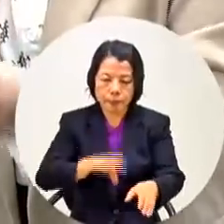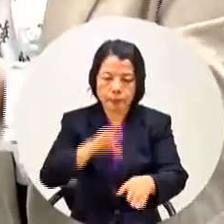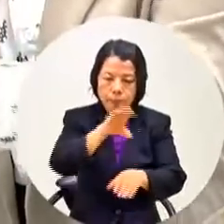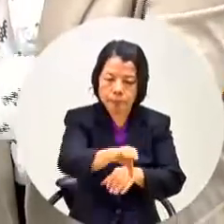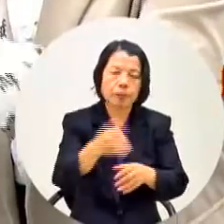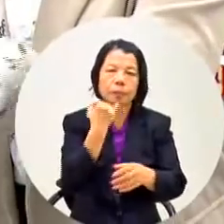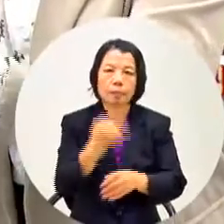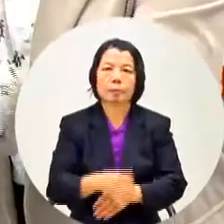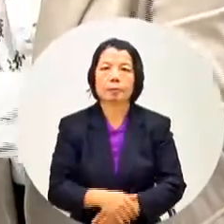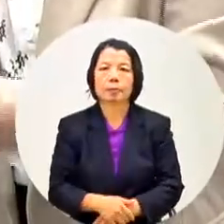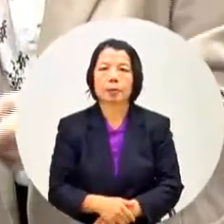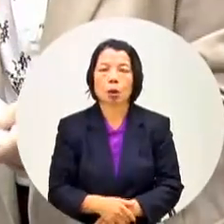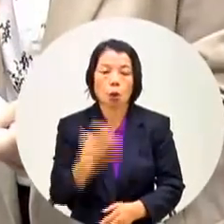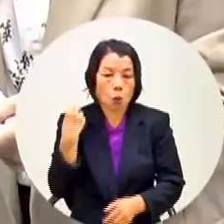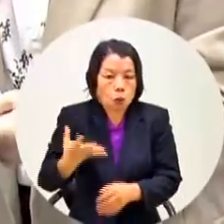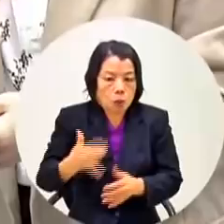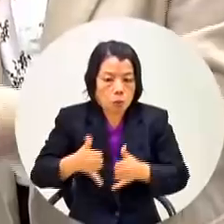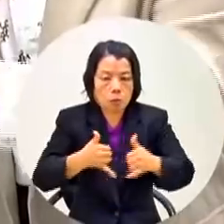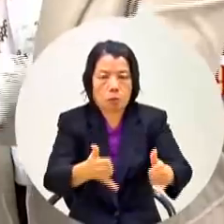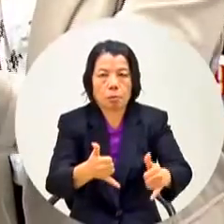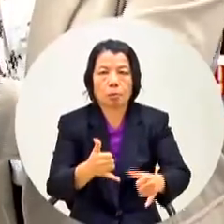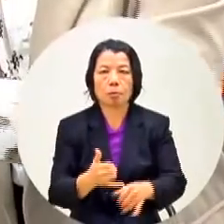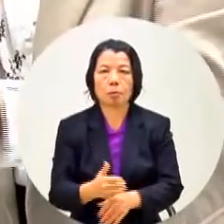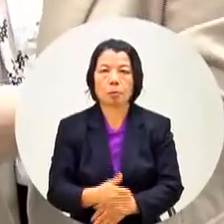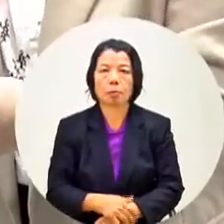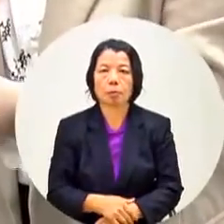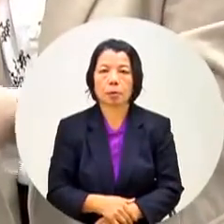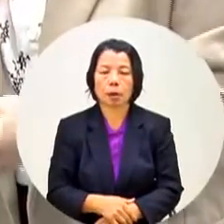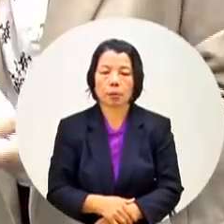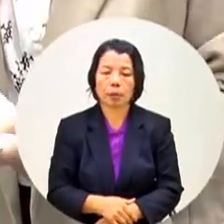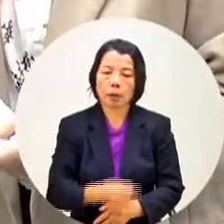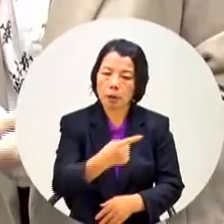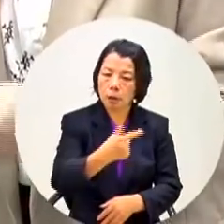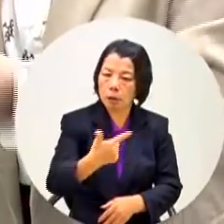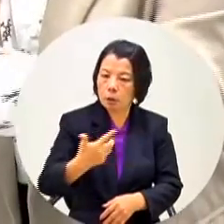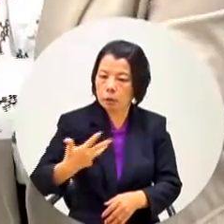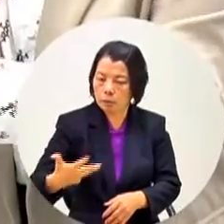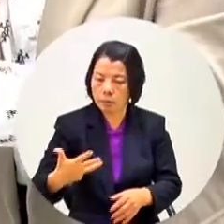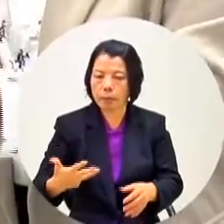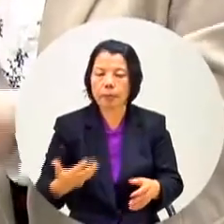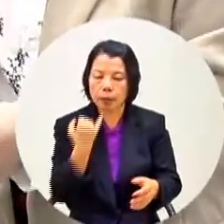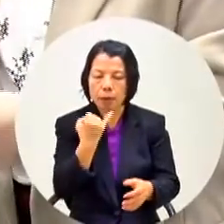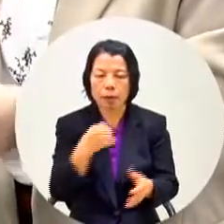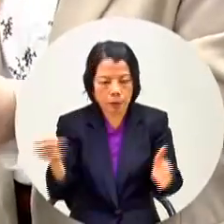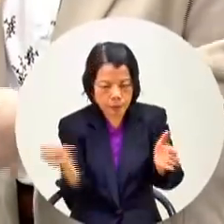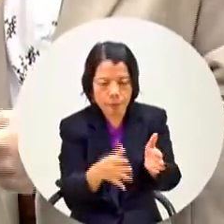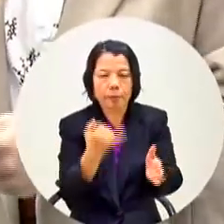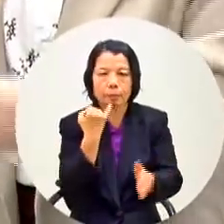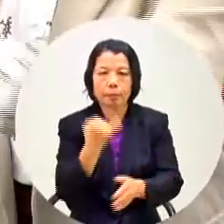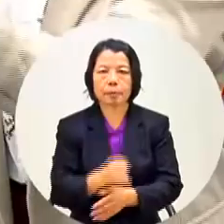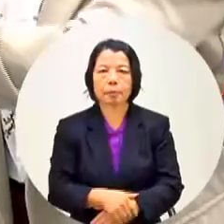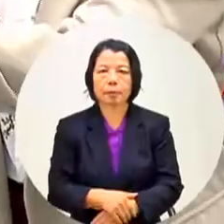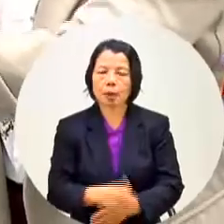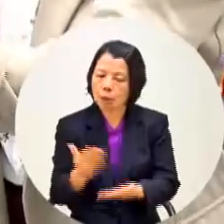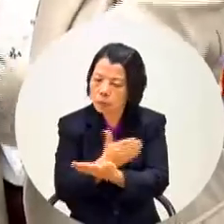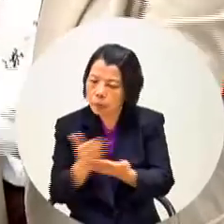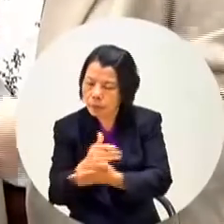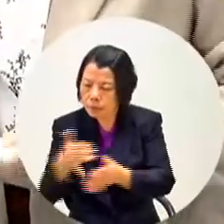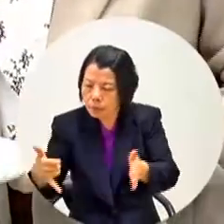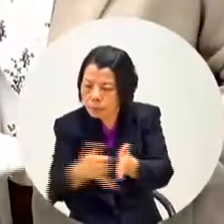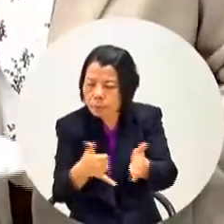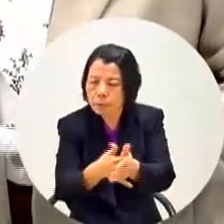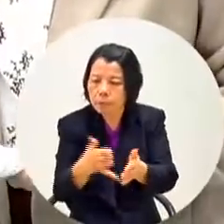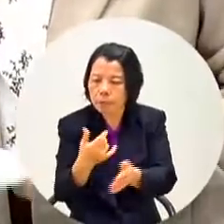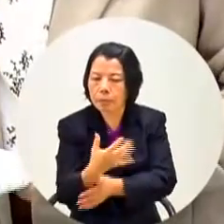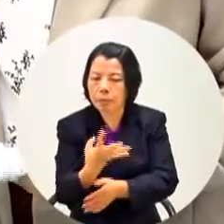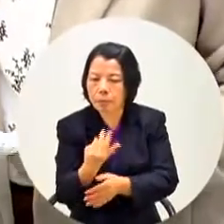希望可以把168。就是用一个先导公车先评估一下运量，因为根本就如果是照那个风传媒他